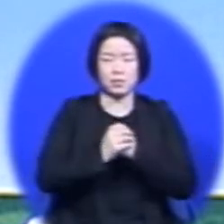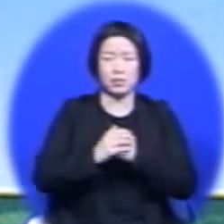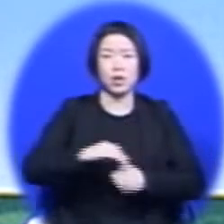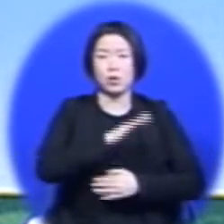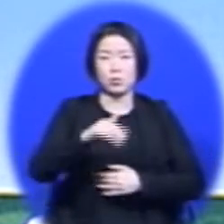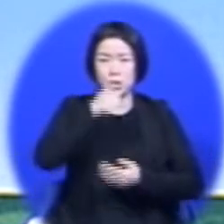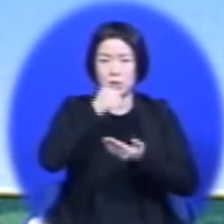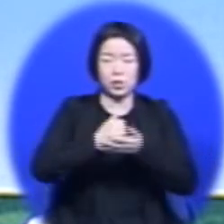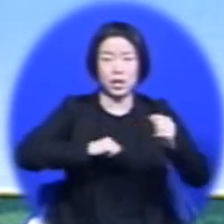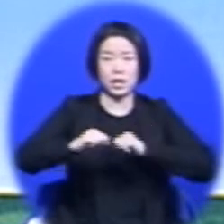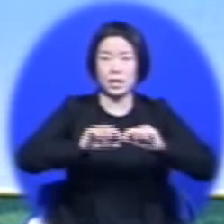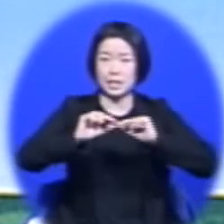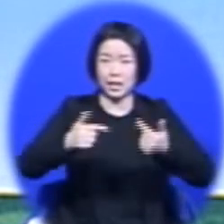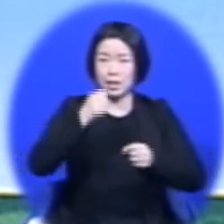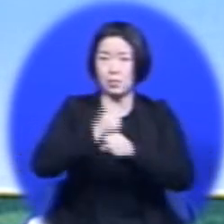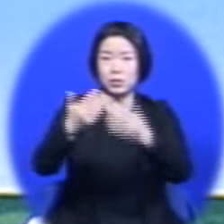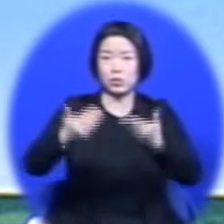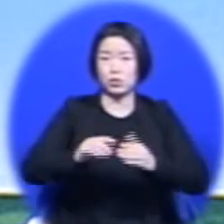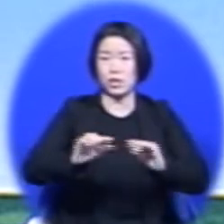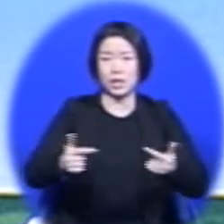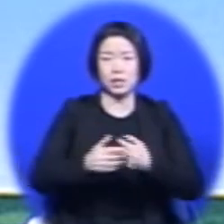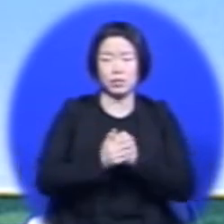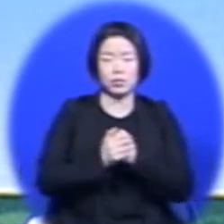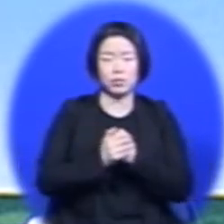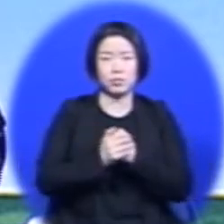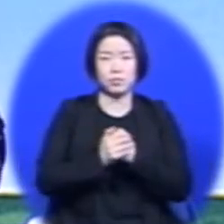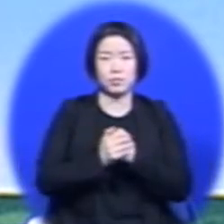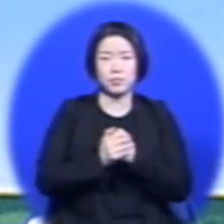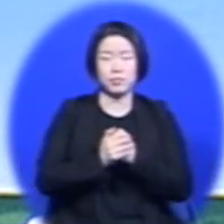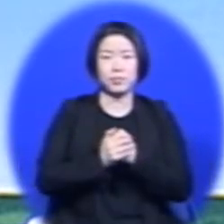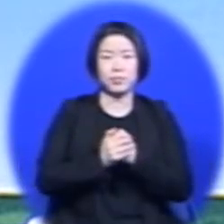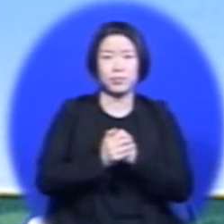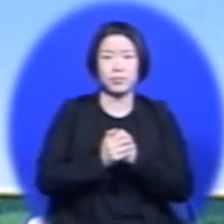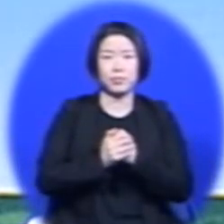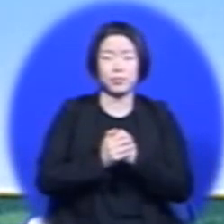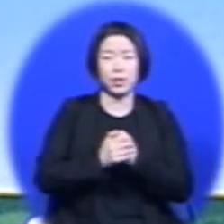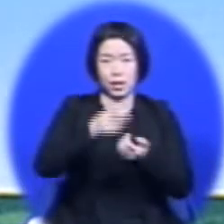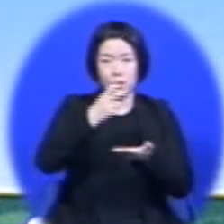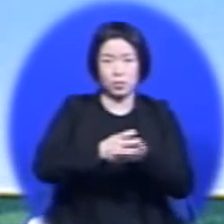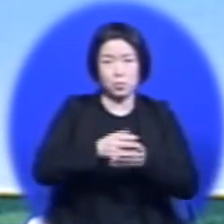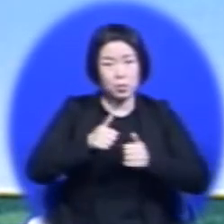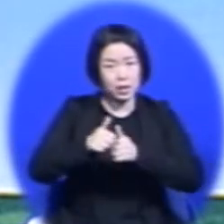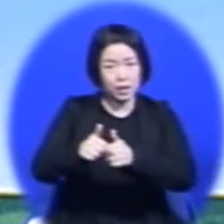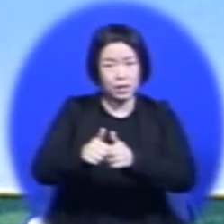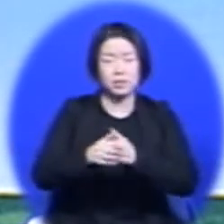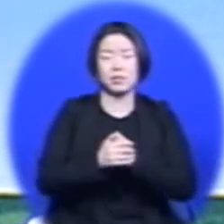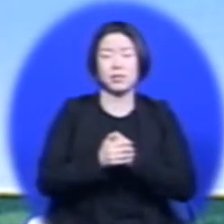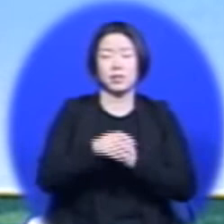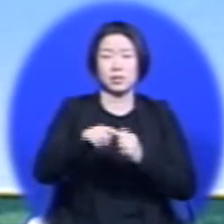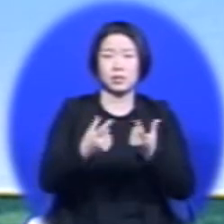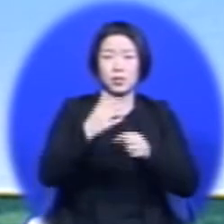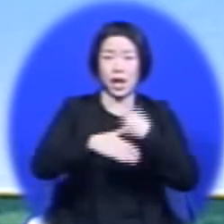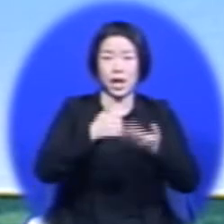않도록 만들어주지 않습니다. 율법에 의해서 그렇게